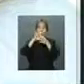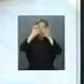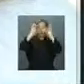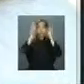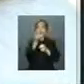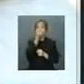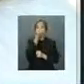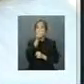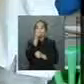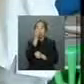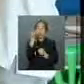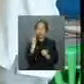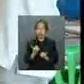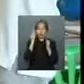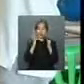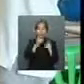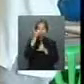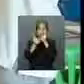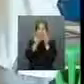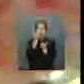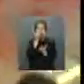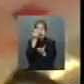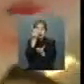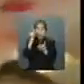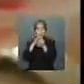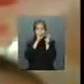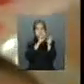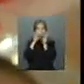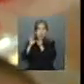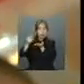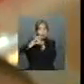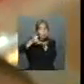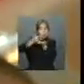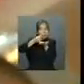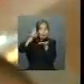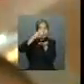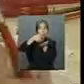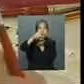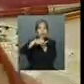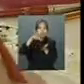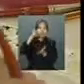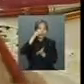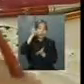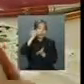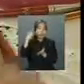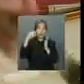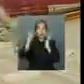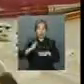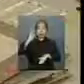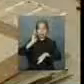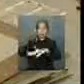ที่เปิดให้ผู้ชมได้มาเรียนรู้วิธีวาดภาพดอกไม้ด้วยสีน้ำกับสาโรจน์อนันต์อวยพรศิลปินเจ้าของผลง